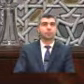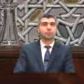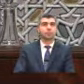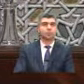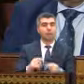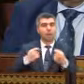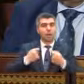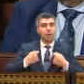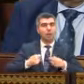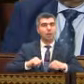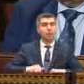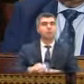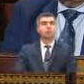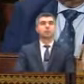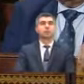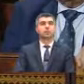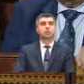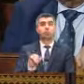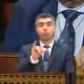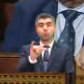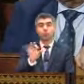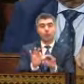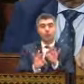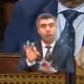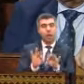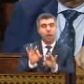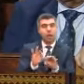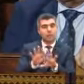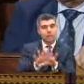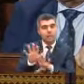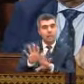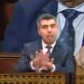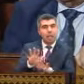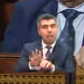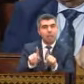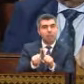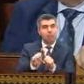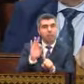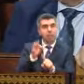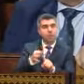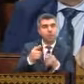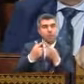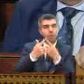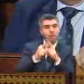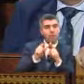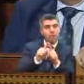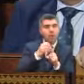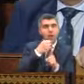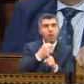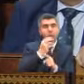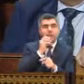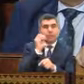سيد الرئيس، سيدة الوزيرة، ما هي الإجراءات والتدابير التي اتخذت والتي ستتخذ لمعالجة مخالفات